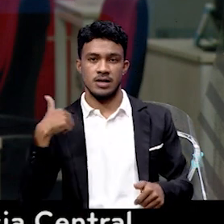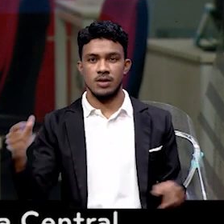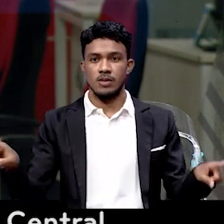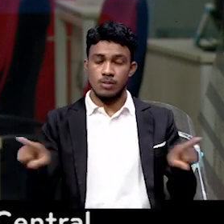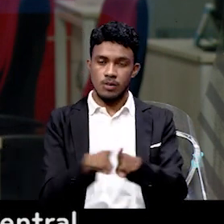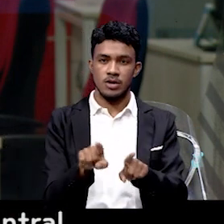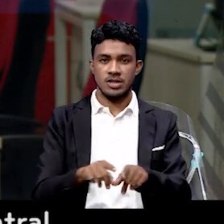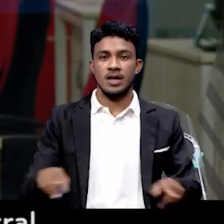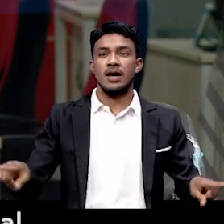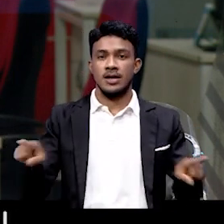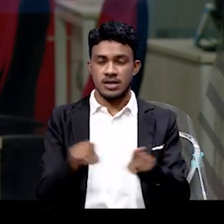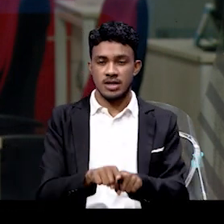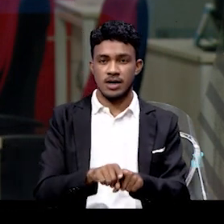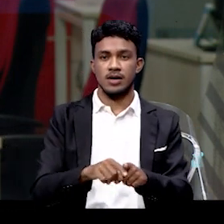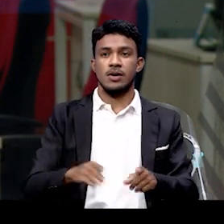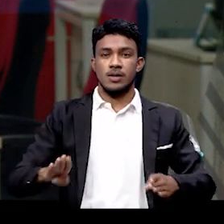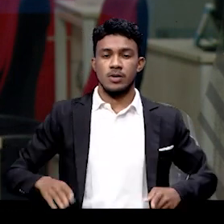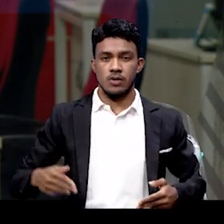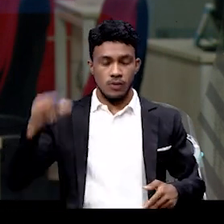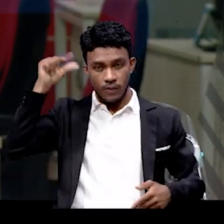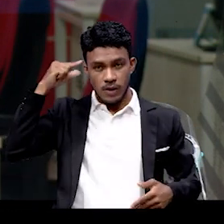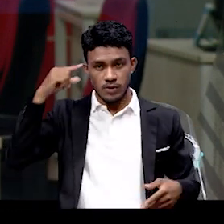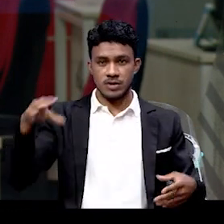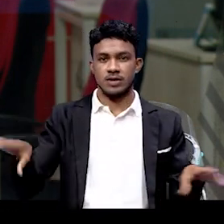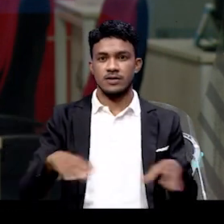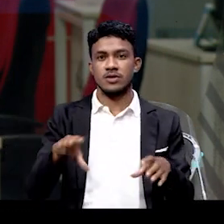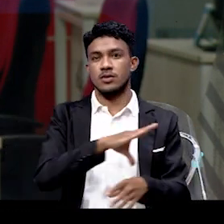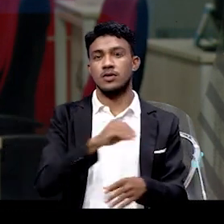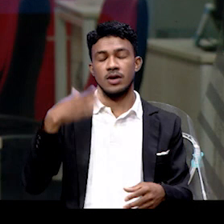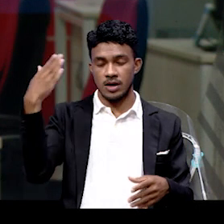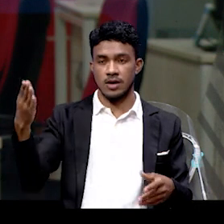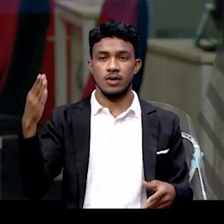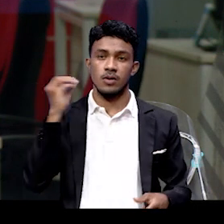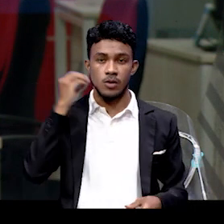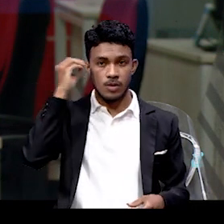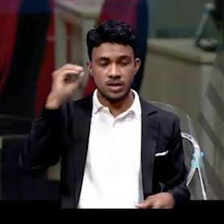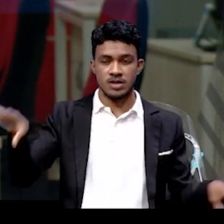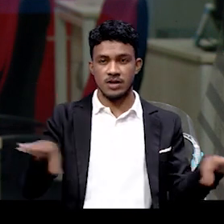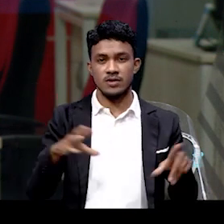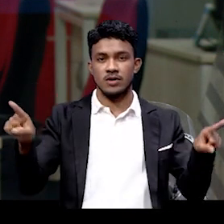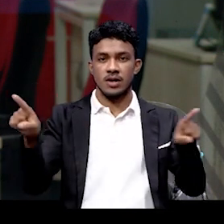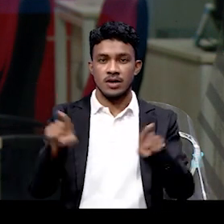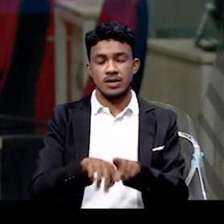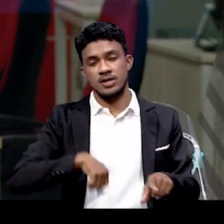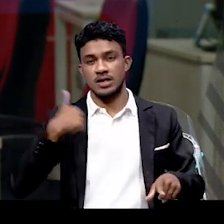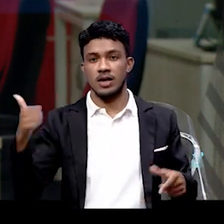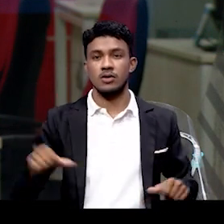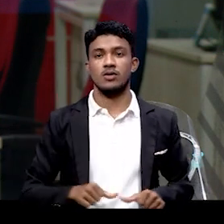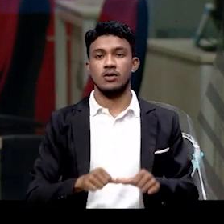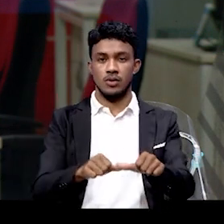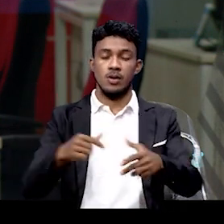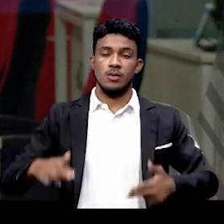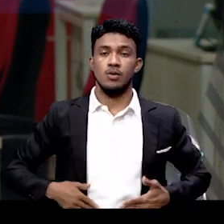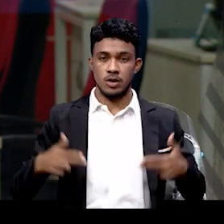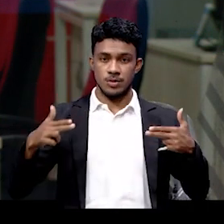azente i governo niang, balung fali nudar empresario, no balung nudar trabalhador, no balung hatutang Moris depende